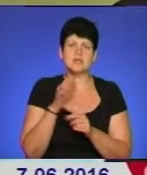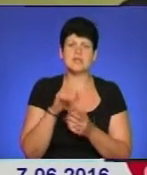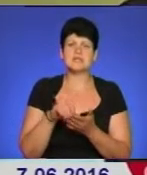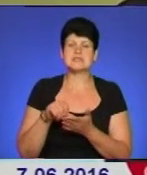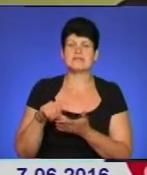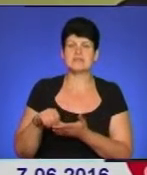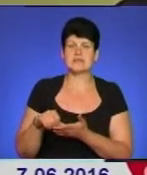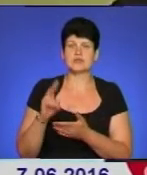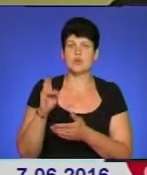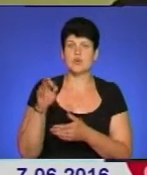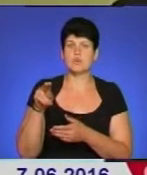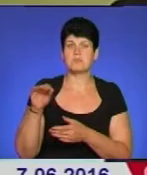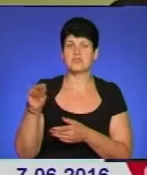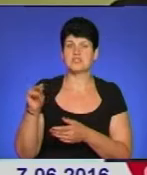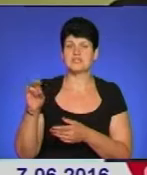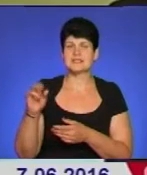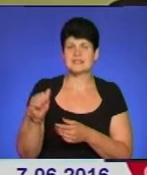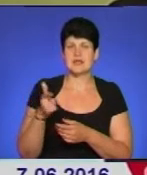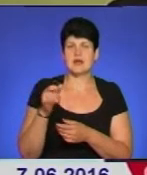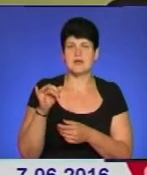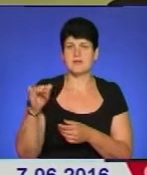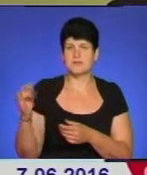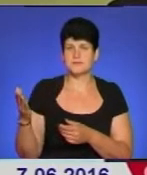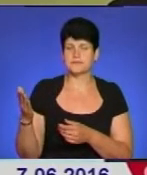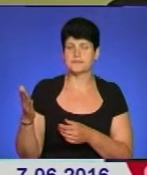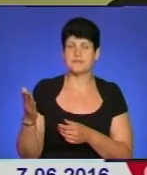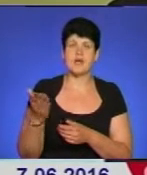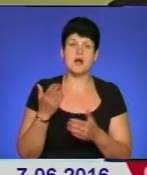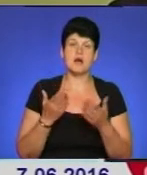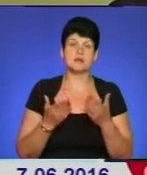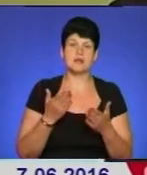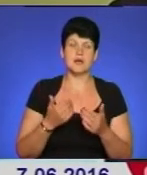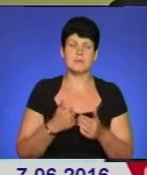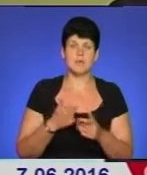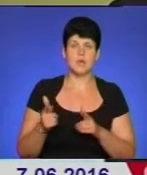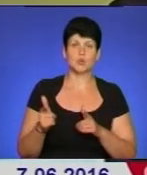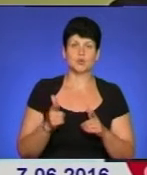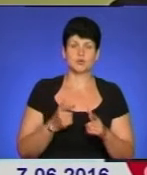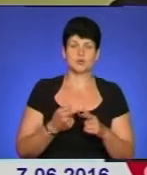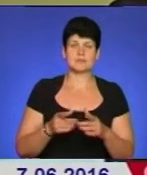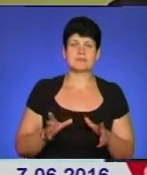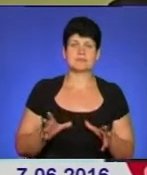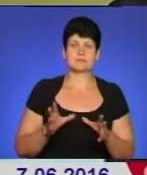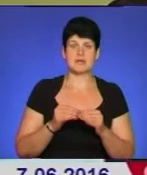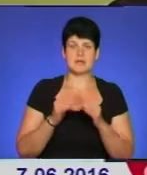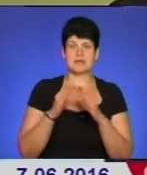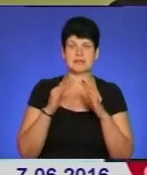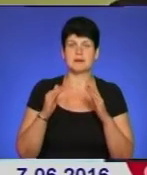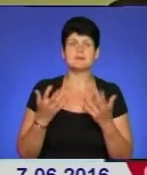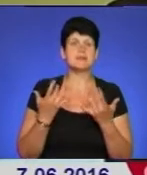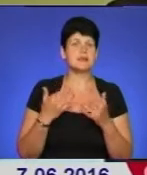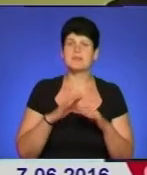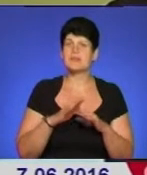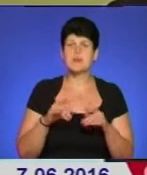представники від Копеченець і від Гаїв. От, але ми готуємо такий спільний табір, скільки б їх не